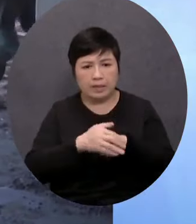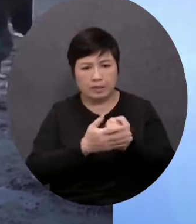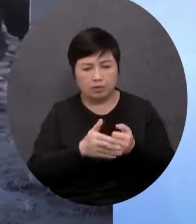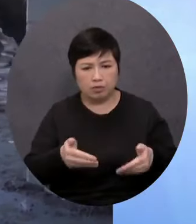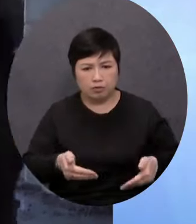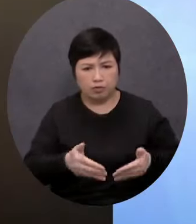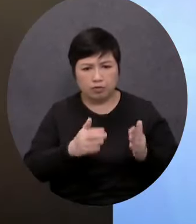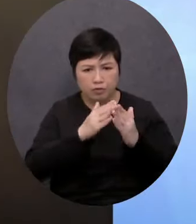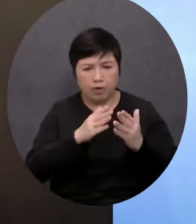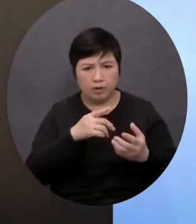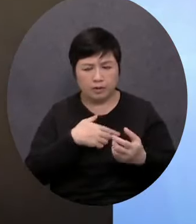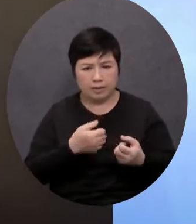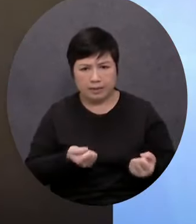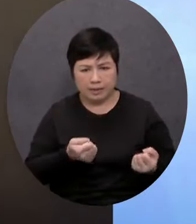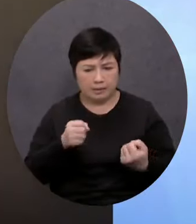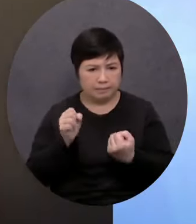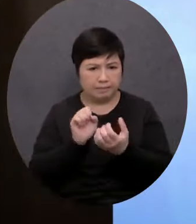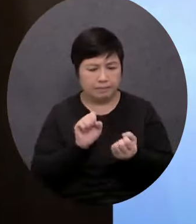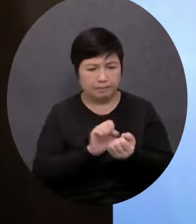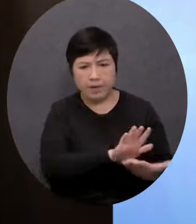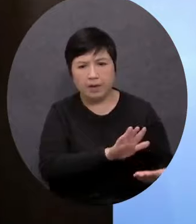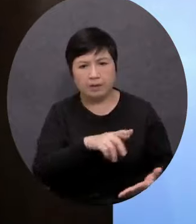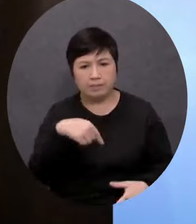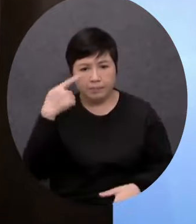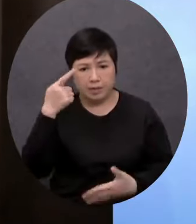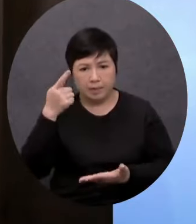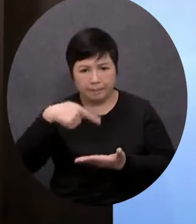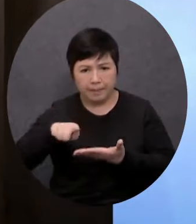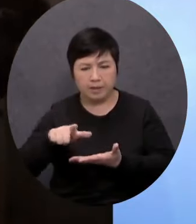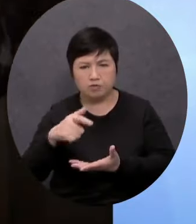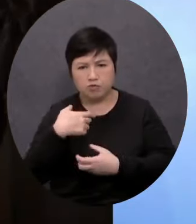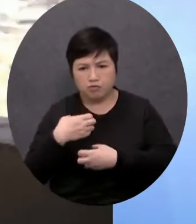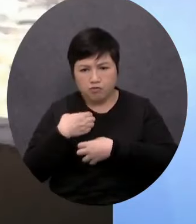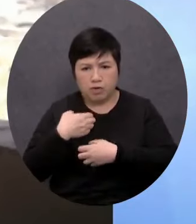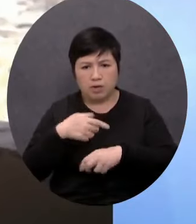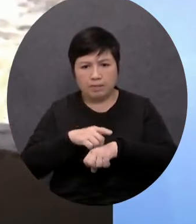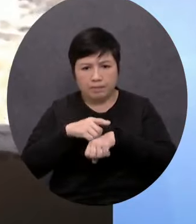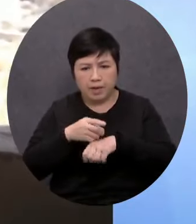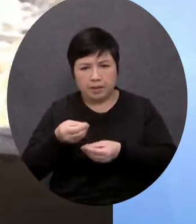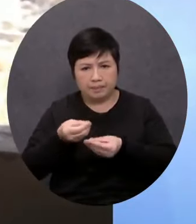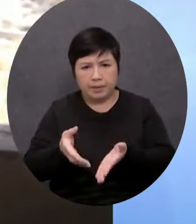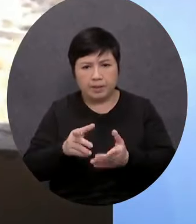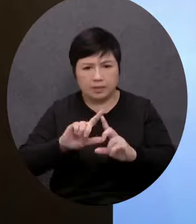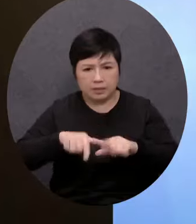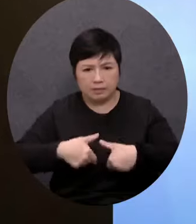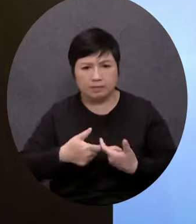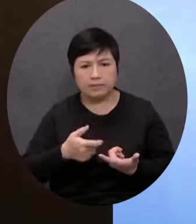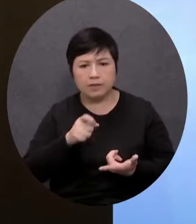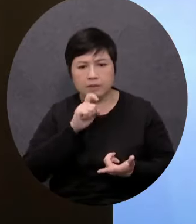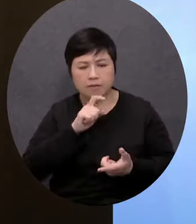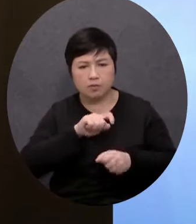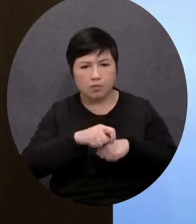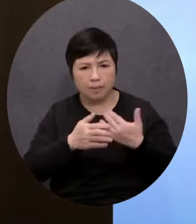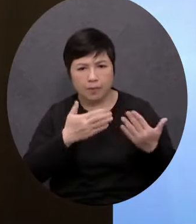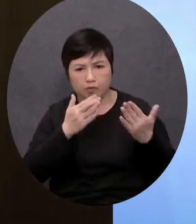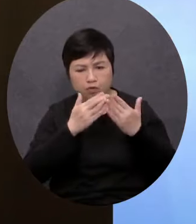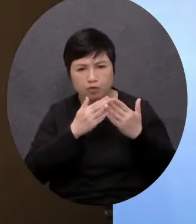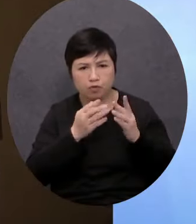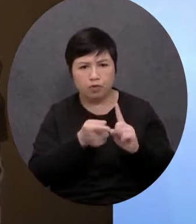遇襲同日，美國國務院批准將大批彈藥移交以色列。國務院發言人說，有關決定是